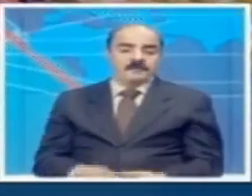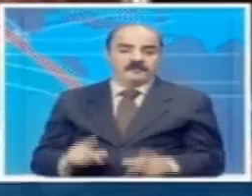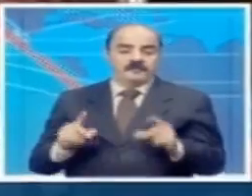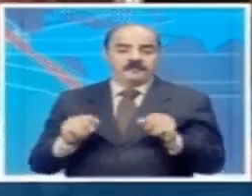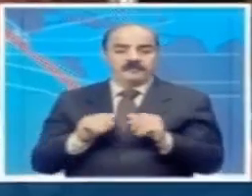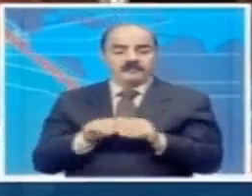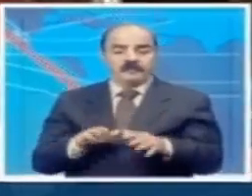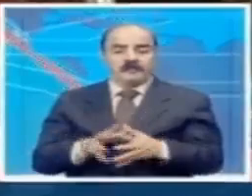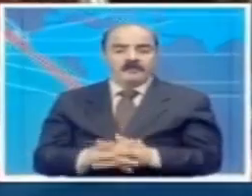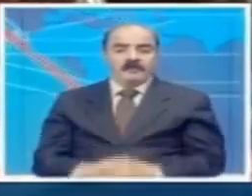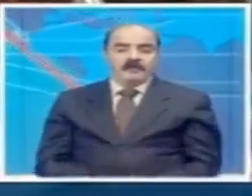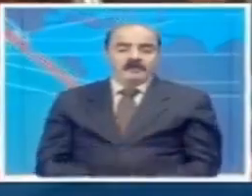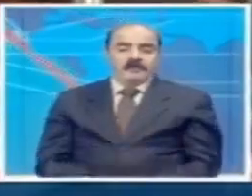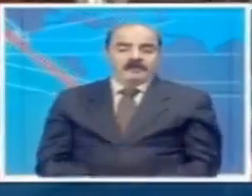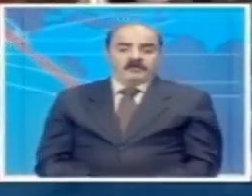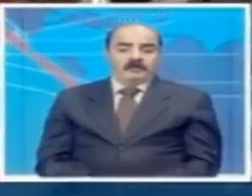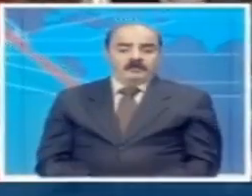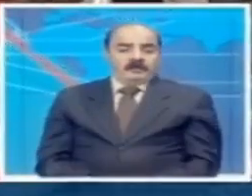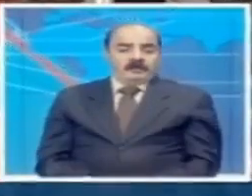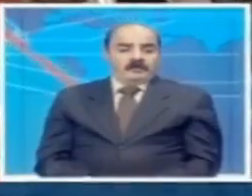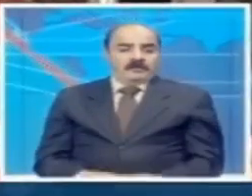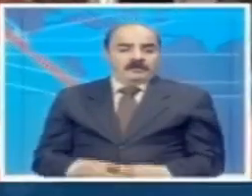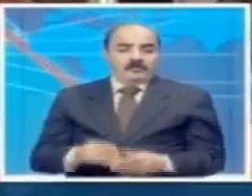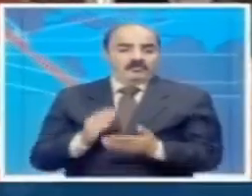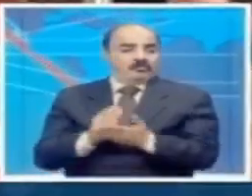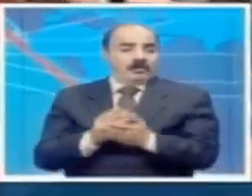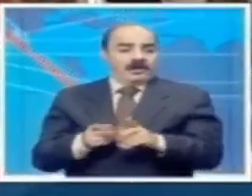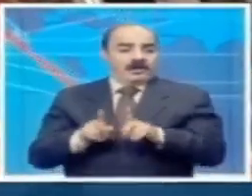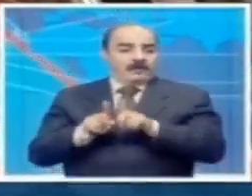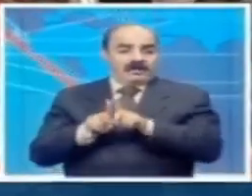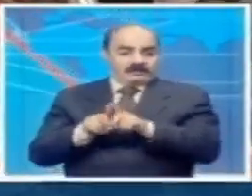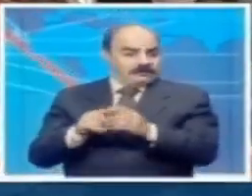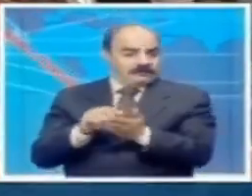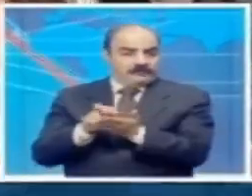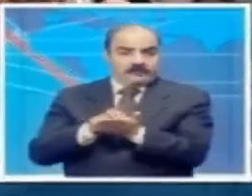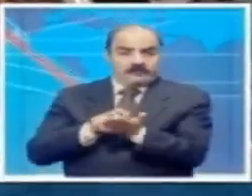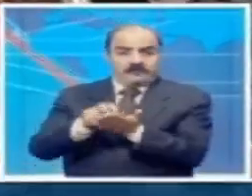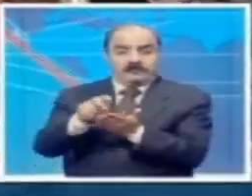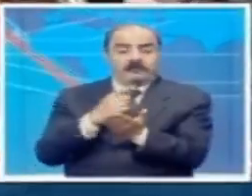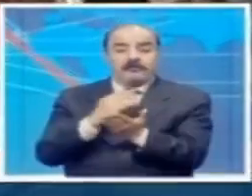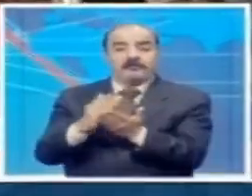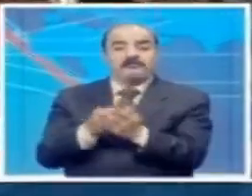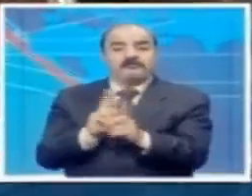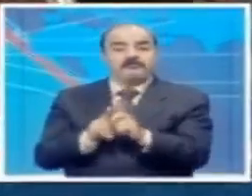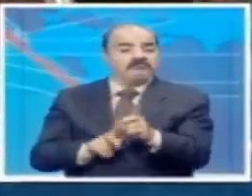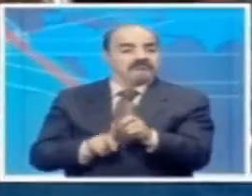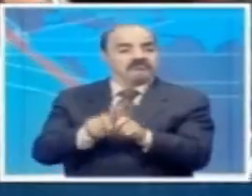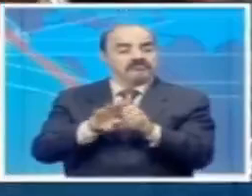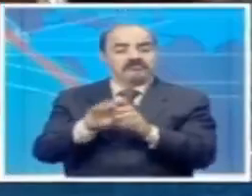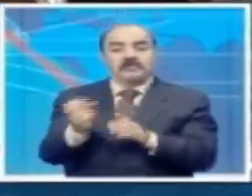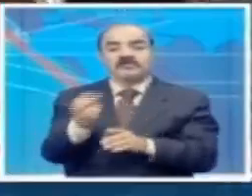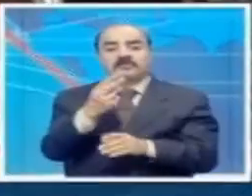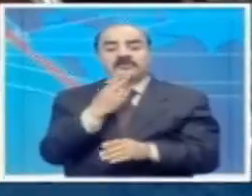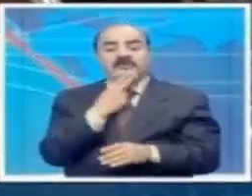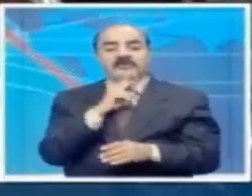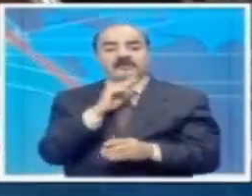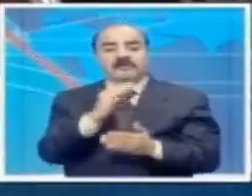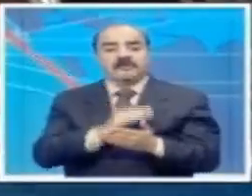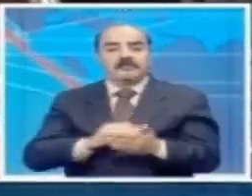متوفرة. السكر ب 27، إزازة الزيت زي ما أنت عايز، بتبتدي من أول 75 لغاية 90